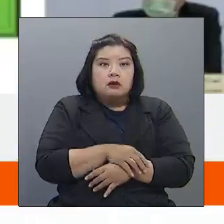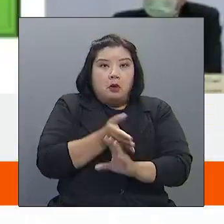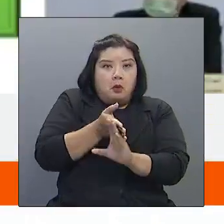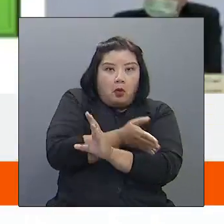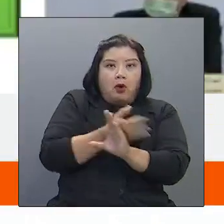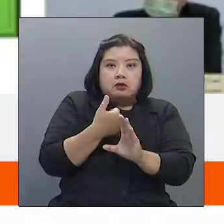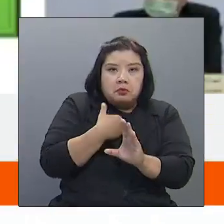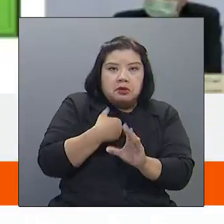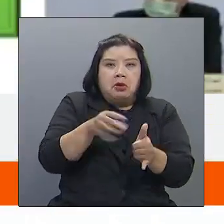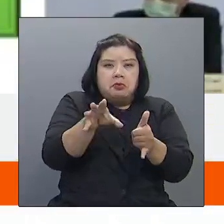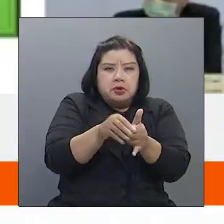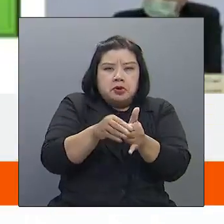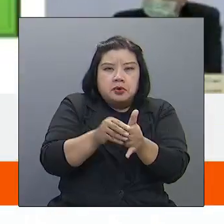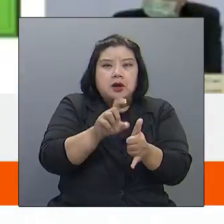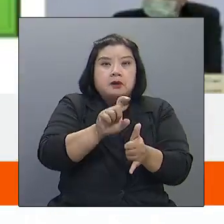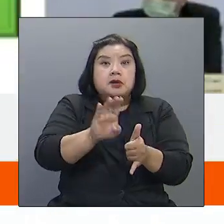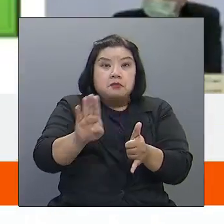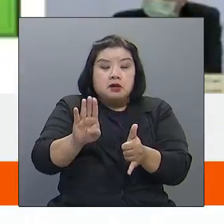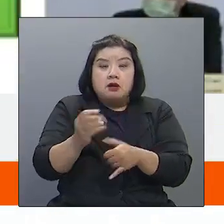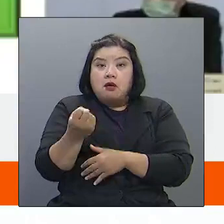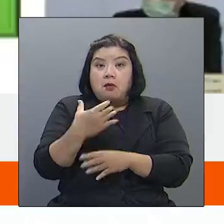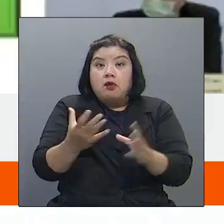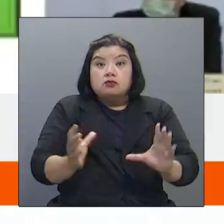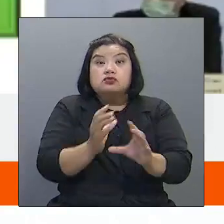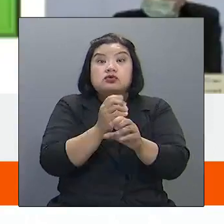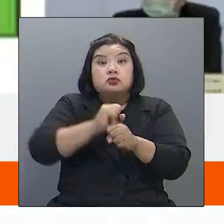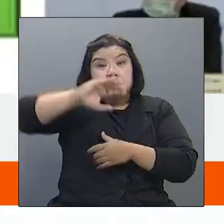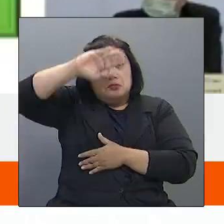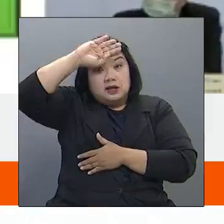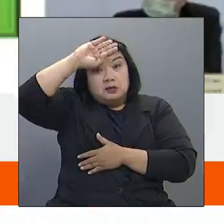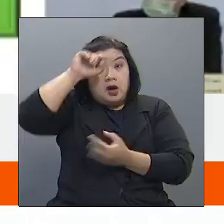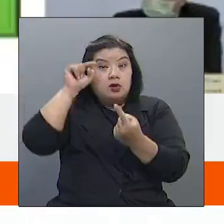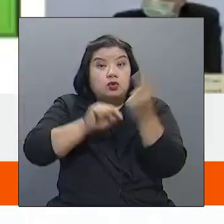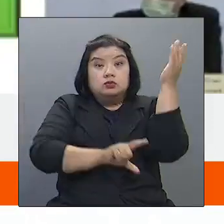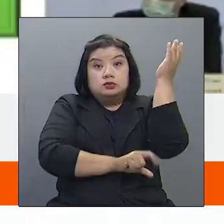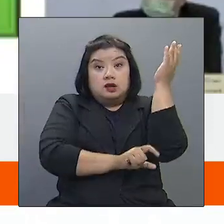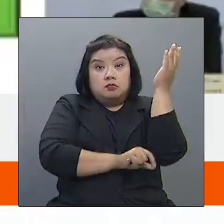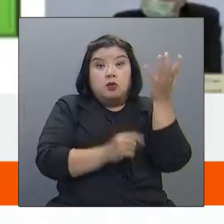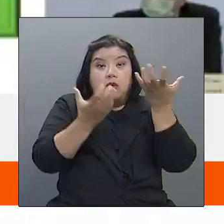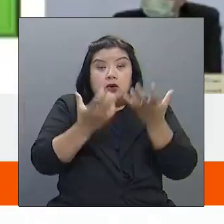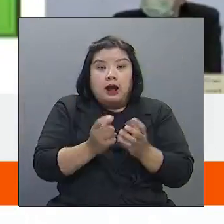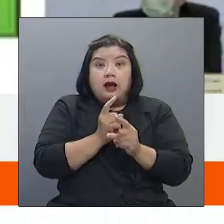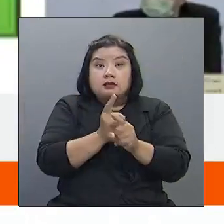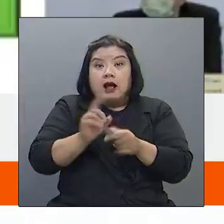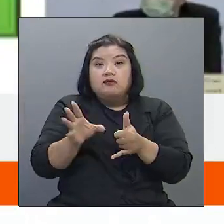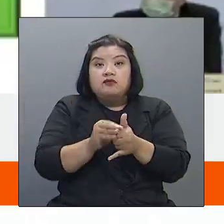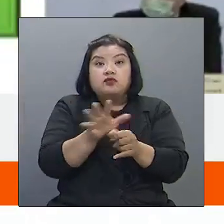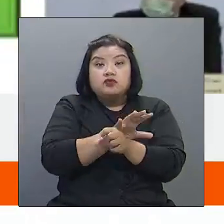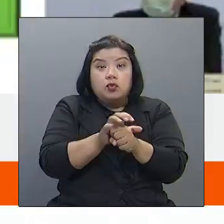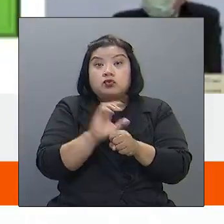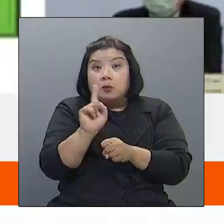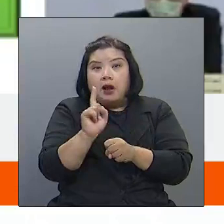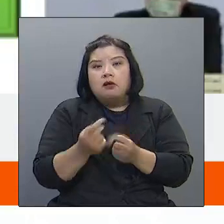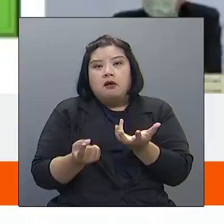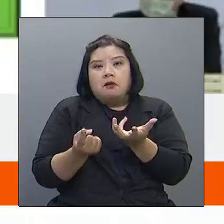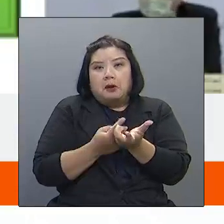ว่าจำนวนคนไข้หนักที่เพิ่มขึ้นในสิงคโปร์มันเป็นไปตามสัดส่วนของการติดเชื้อที่เพิ่มขึ้นนะ